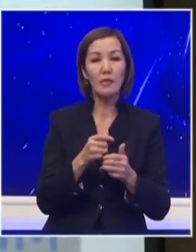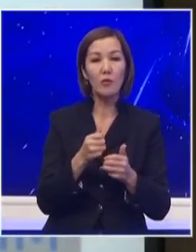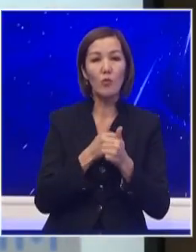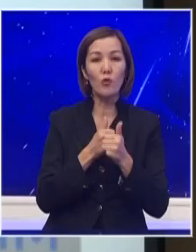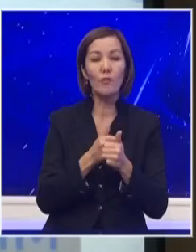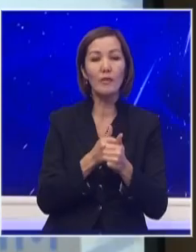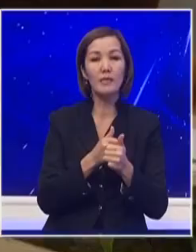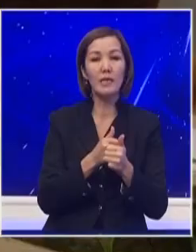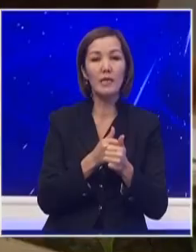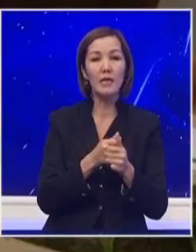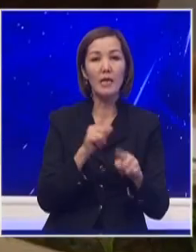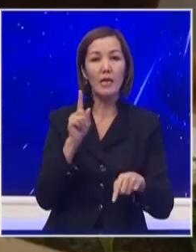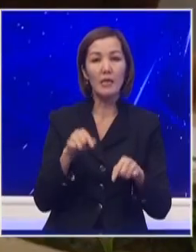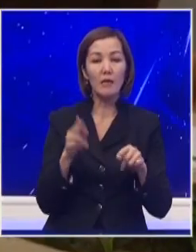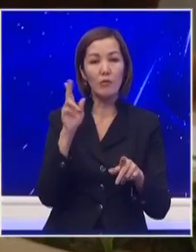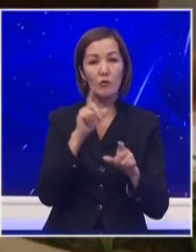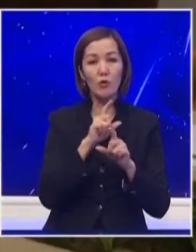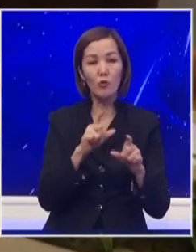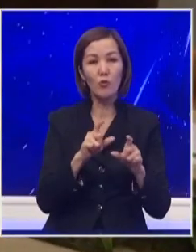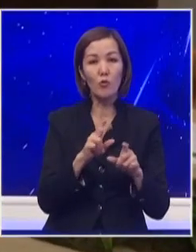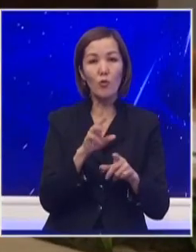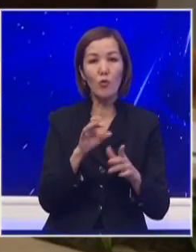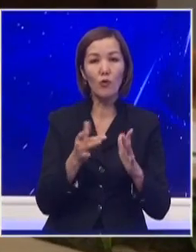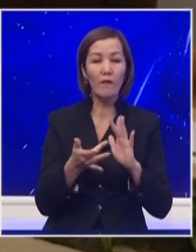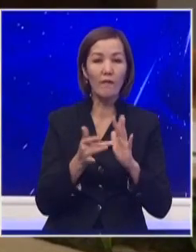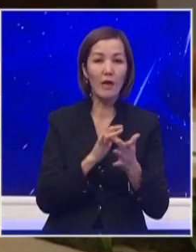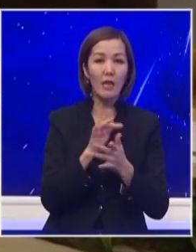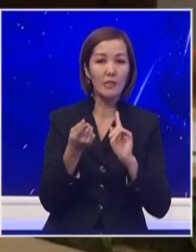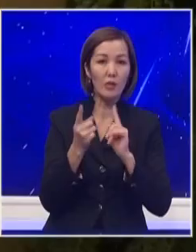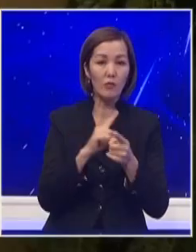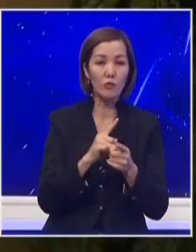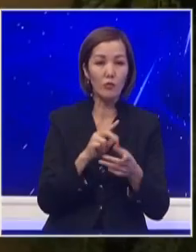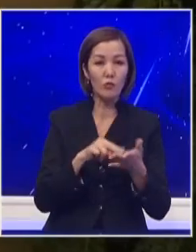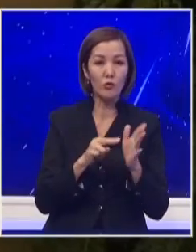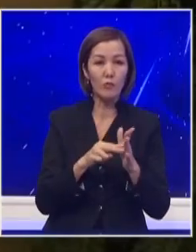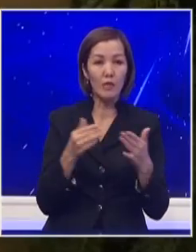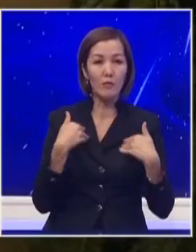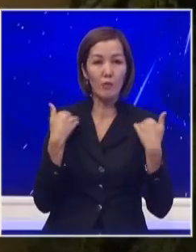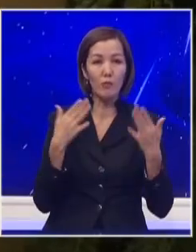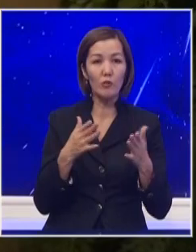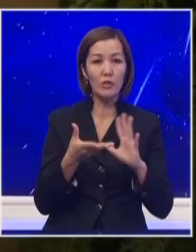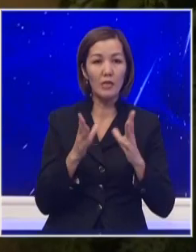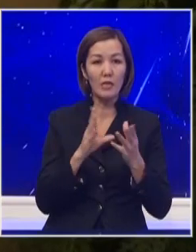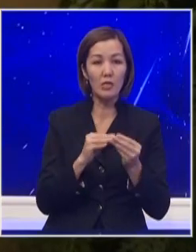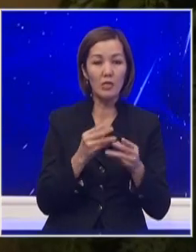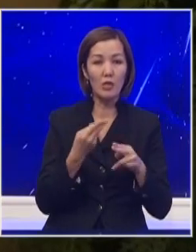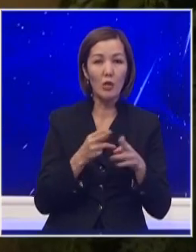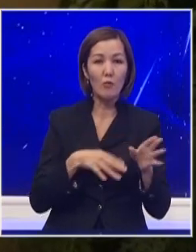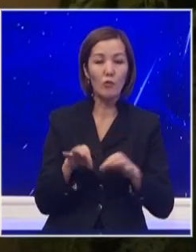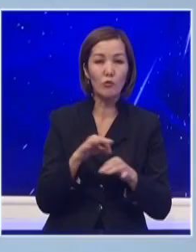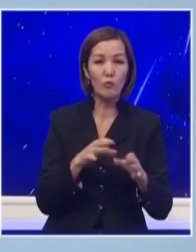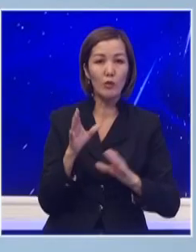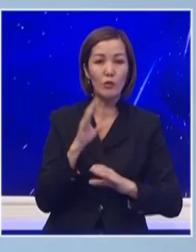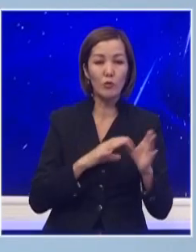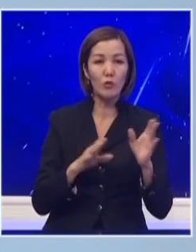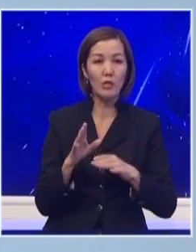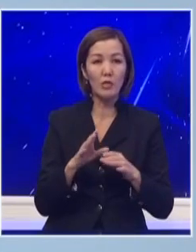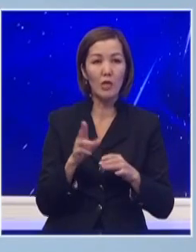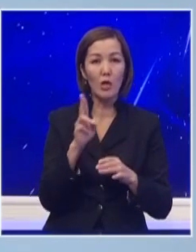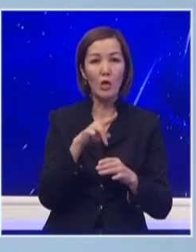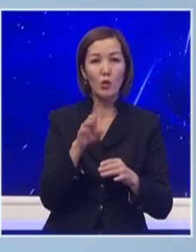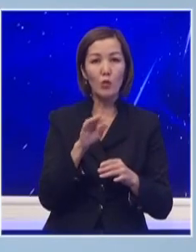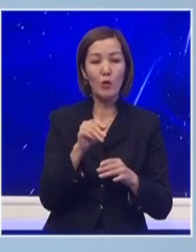Қонаев қаласының дамуы көзделген. Кездесуге келген кейбір инвестициялық компаниялардың өкілдері жаңартылған энергия көздерінің құрылысын ұсынды. Бұл